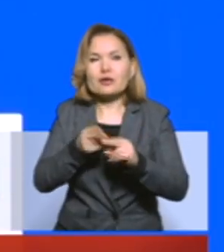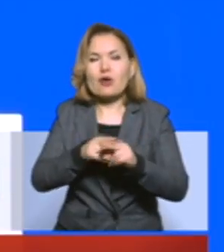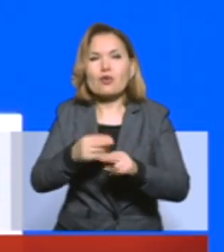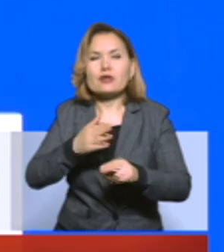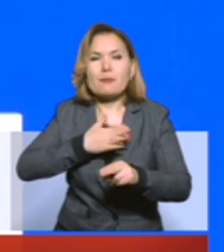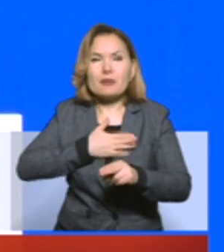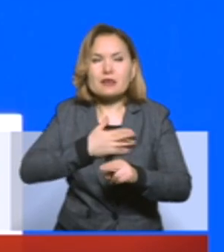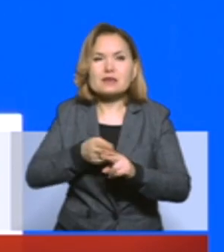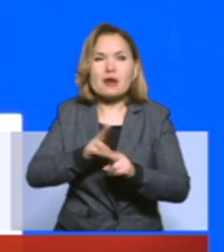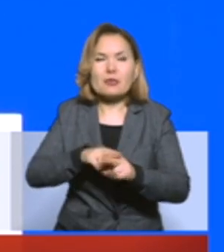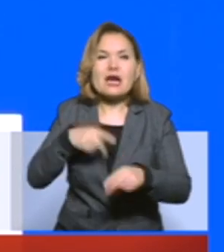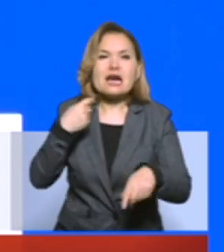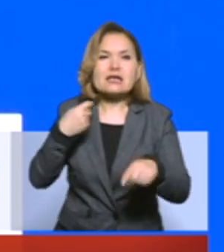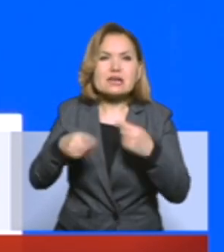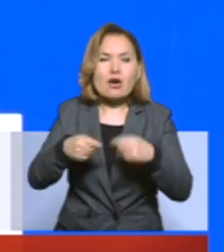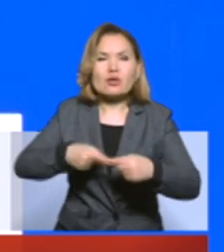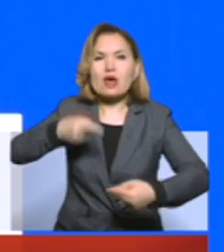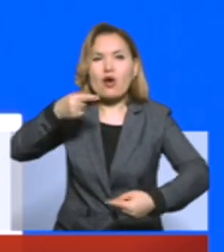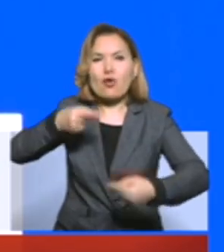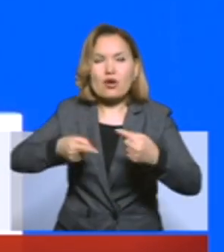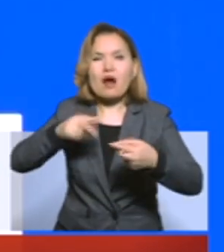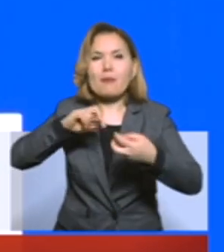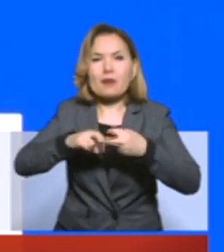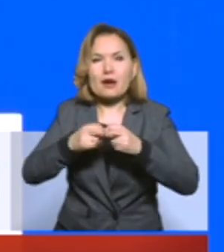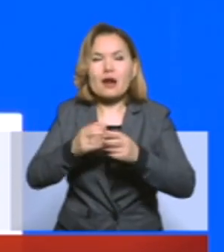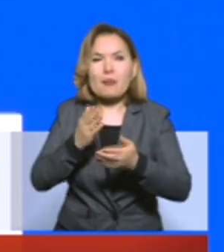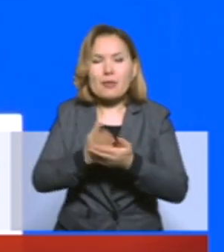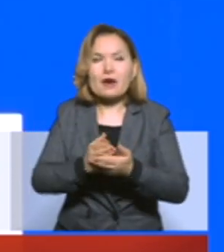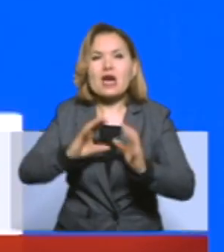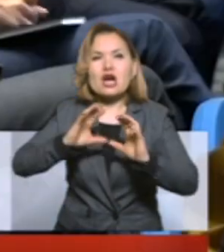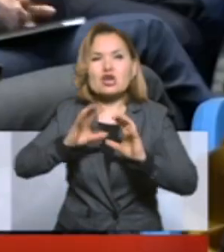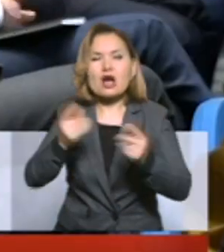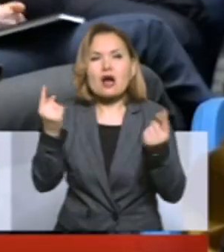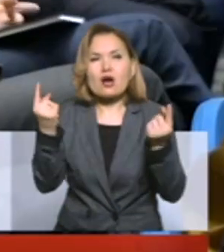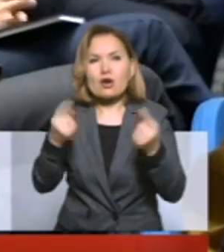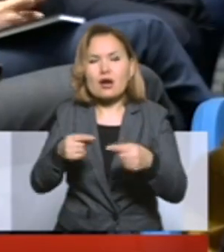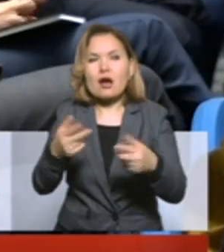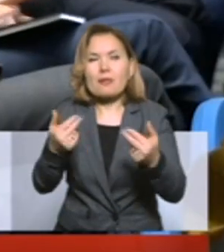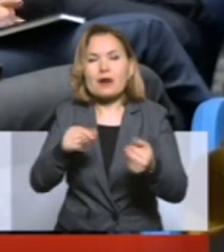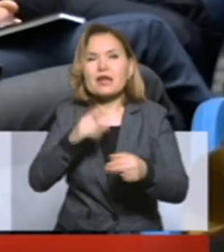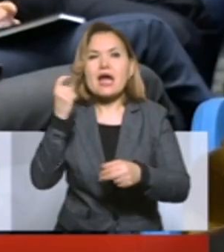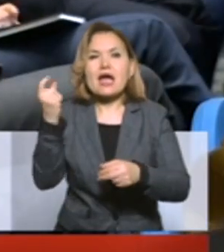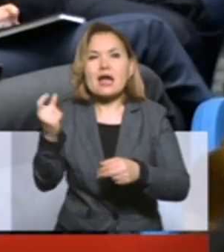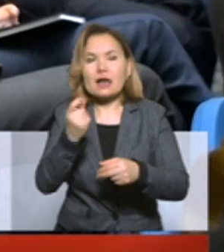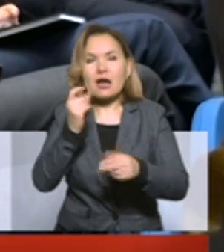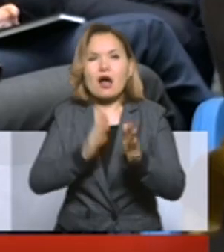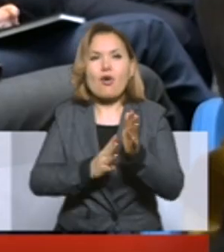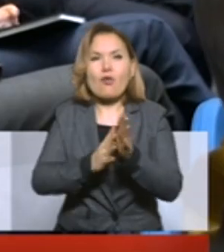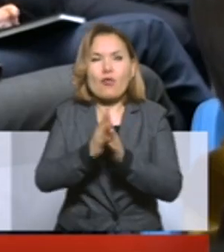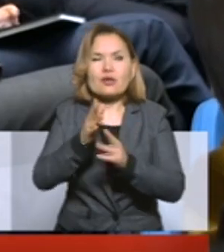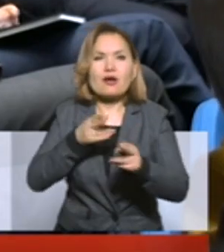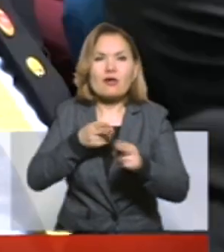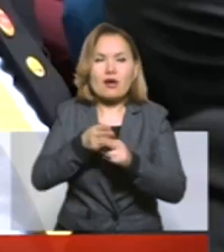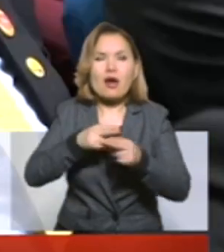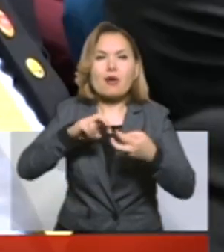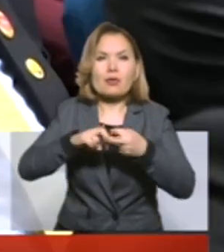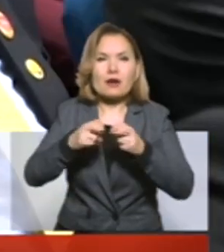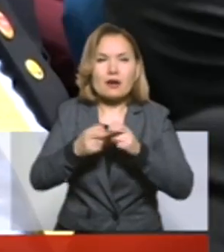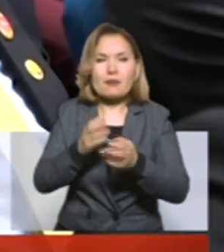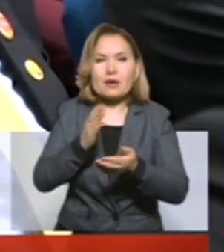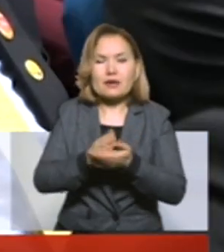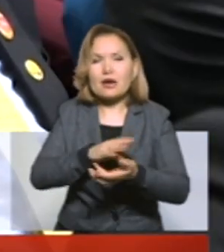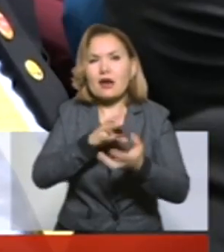Протекционизм саясаты мен сауда дауларының ушығуы жаһандық жеткізу тізбегін бұзып, экономикалық өсімді теже